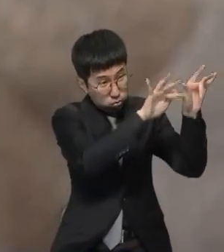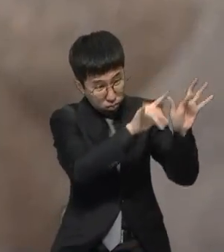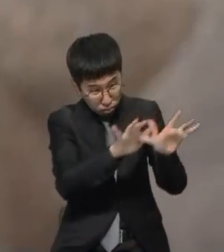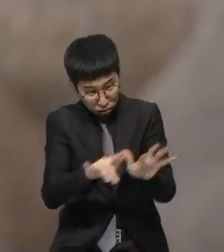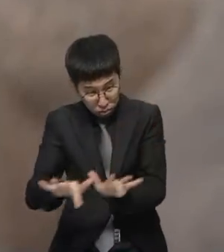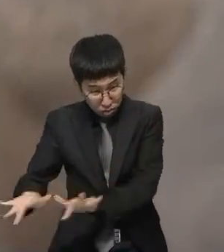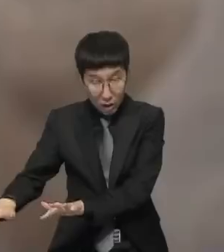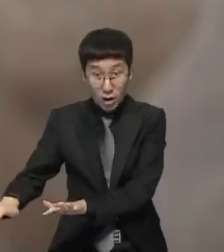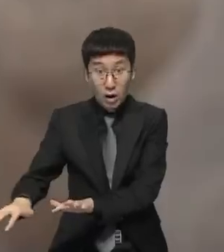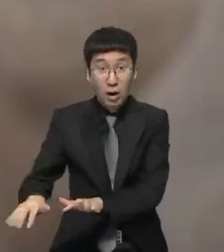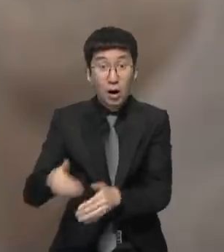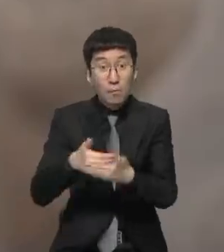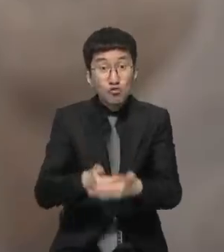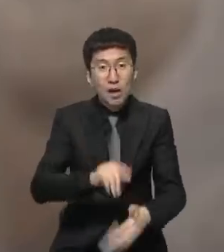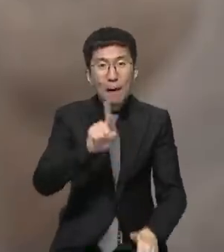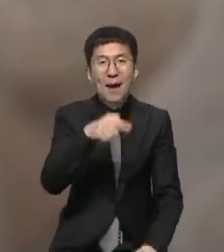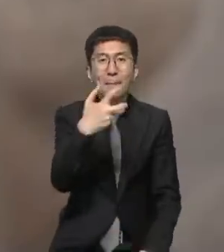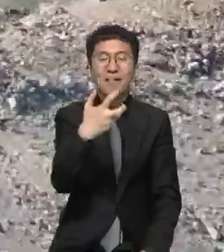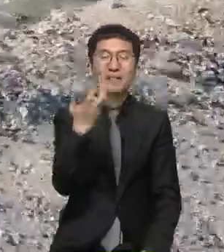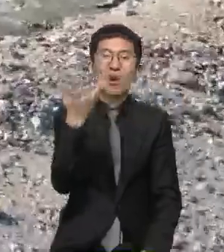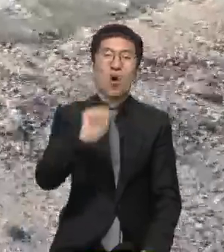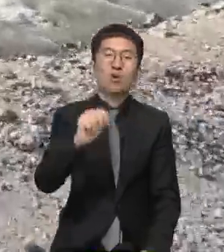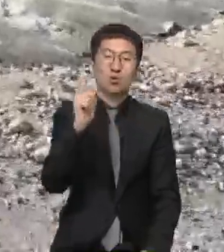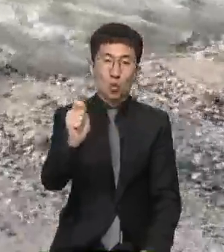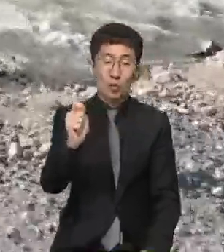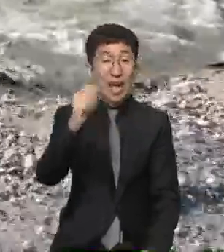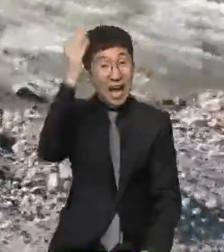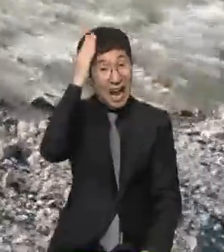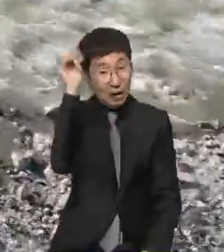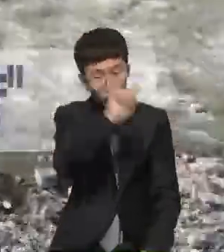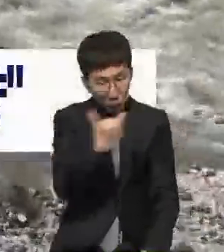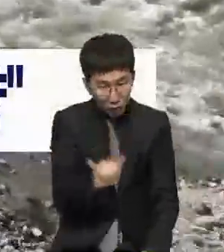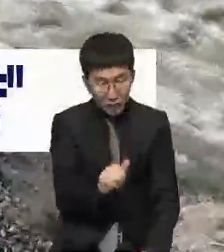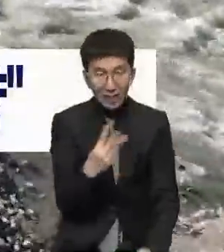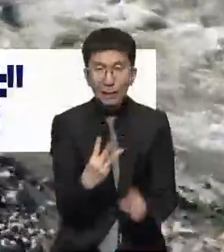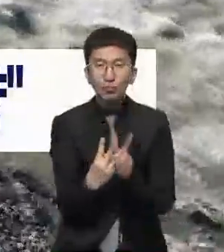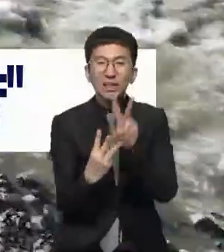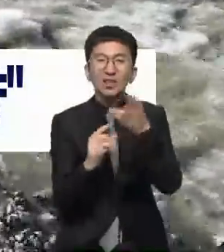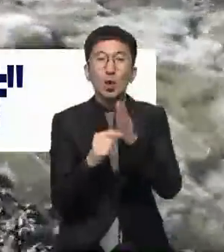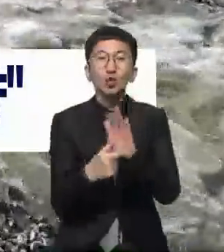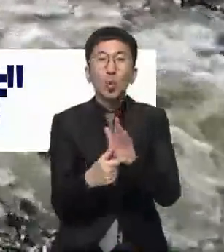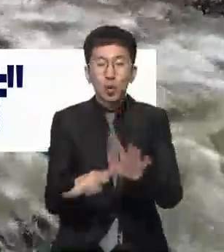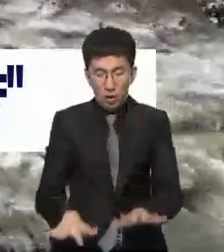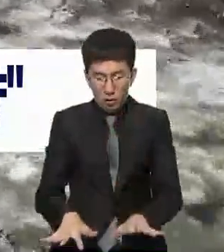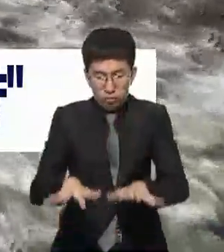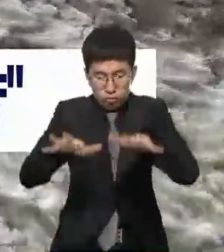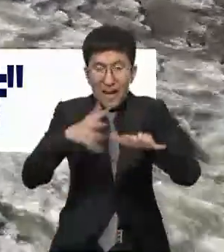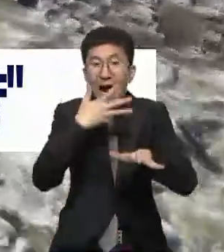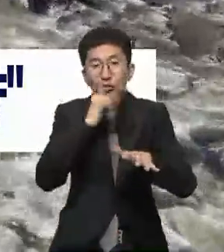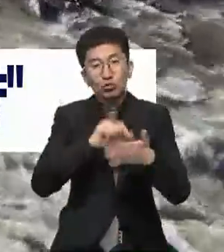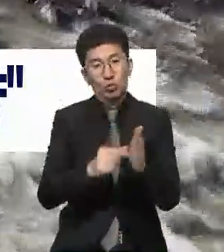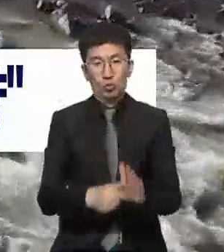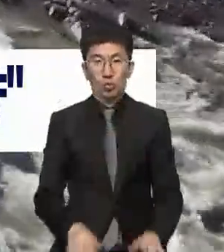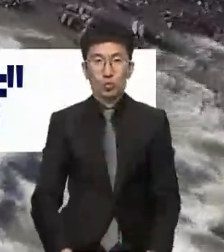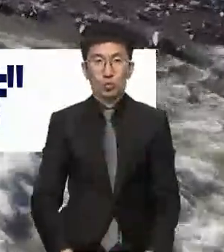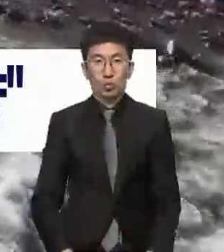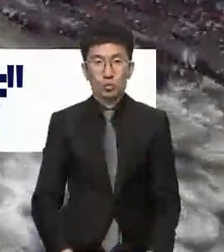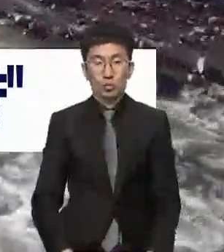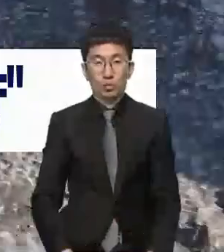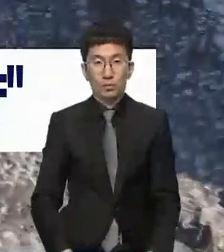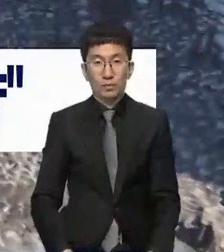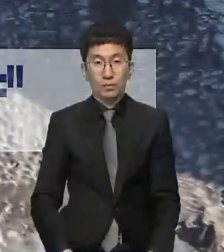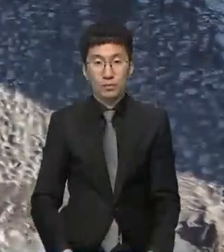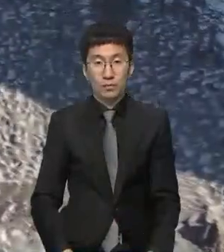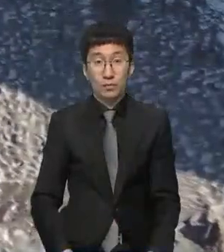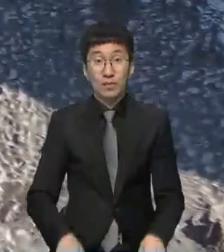톤. 우리나라 면적의 3분의 2 정도를 30cm 깊이로 침수시킬 수 있는 양입니다. 현지